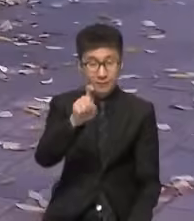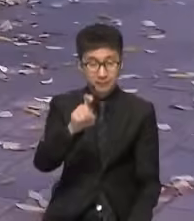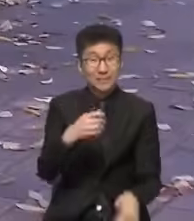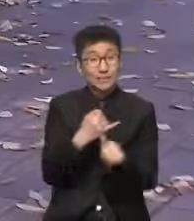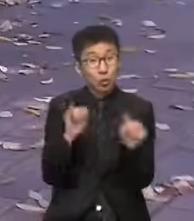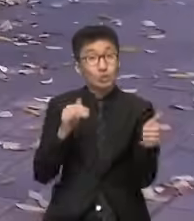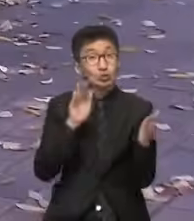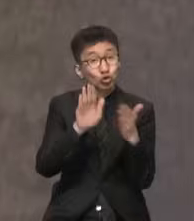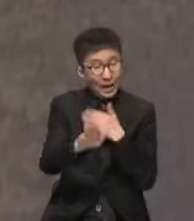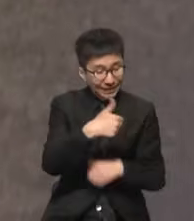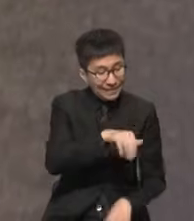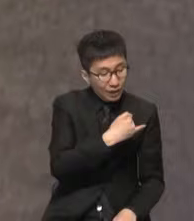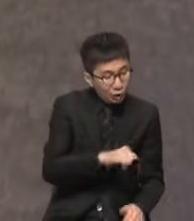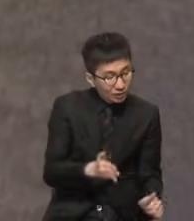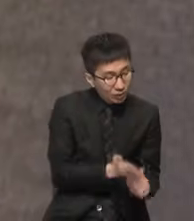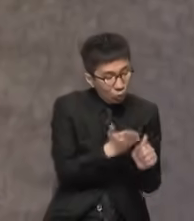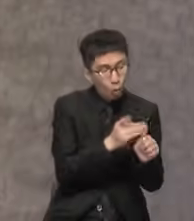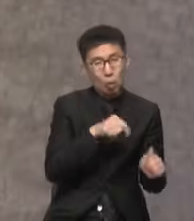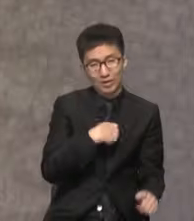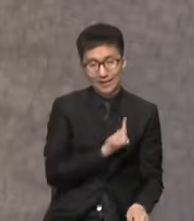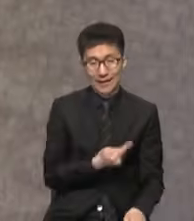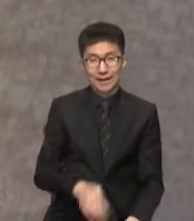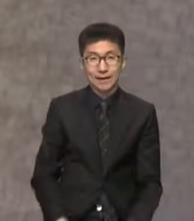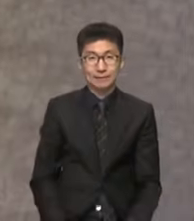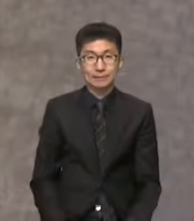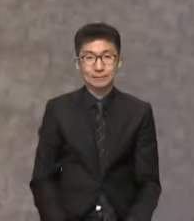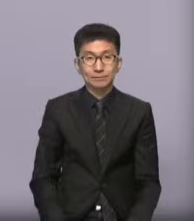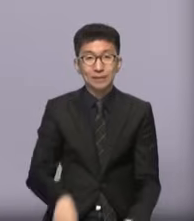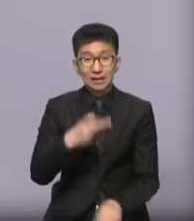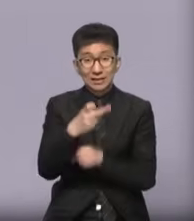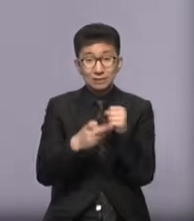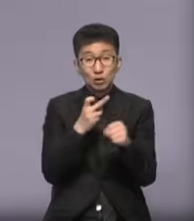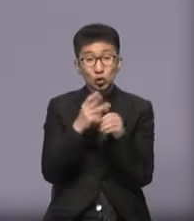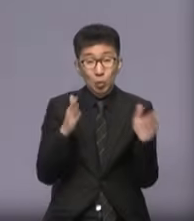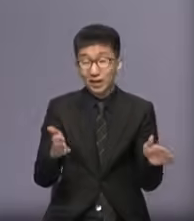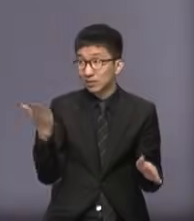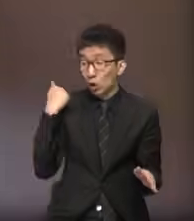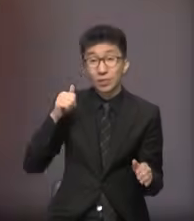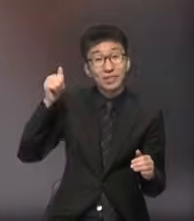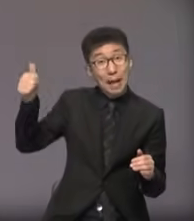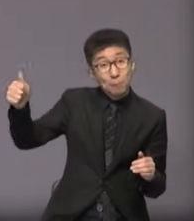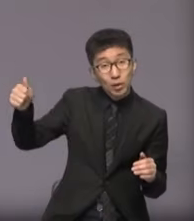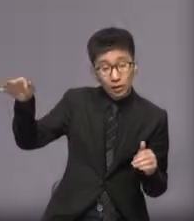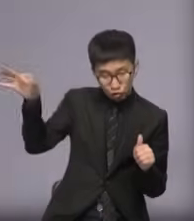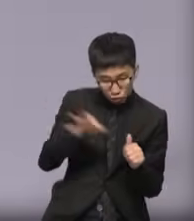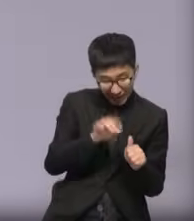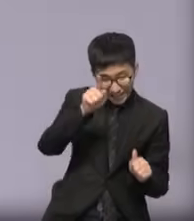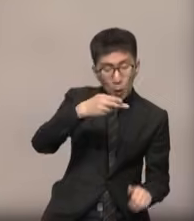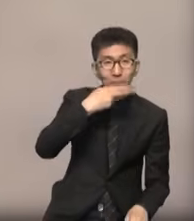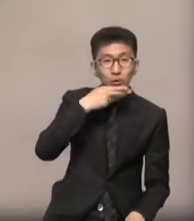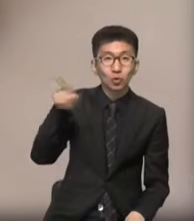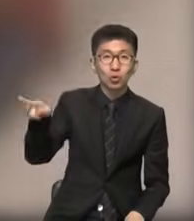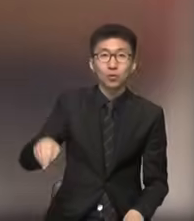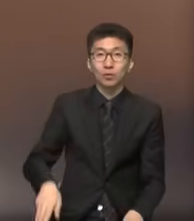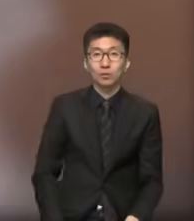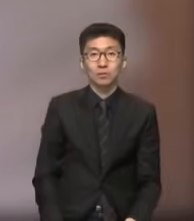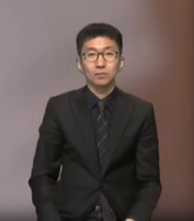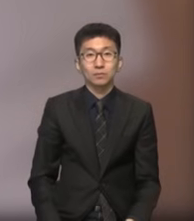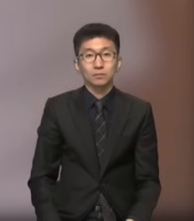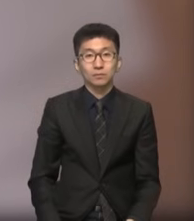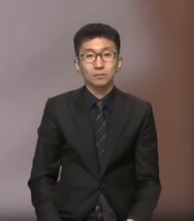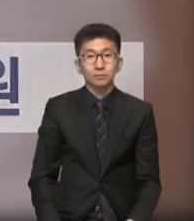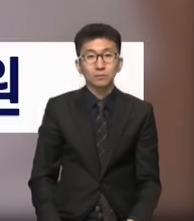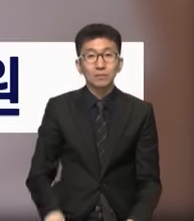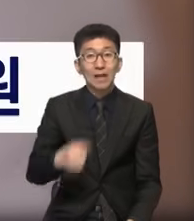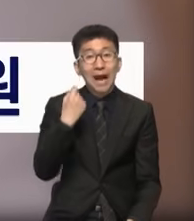후 혼자 두 아이를 길러온 A씨. A씨는 12년 동안 전 남편에게 양육비를 한 푼도 받지 못했습니다.